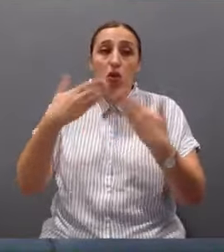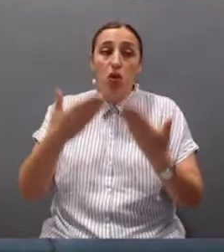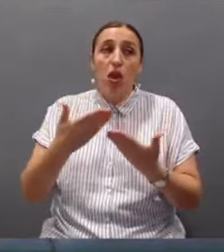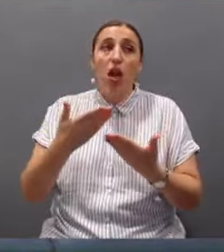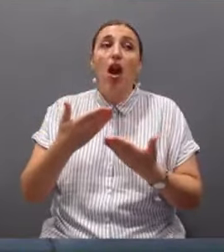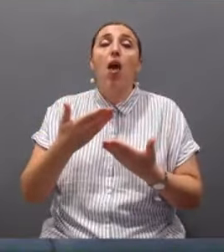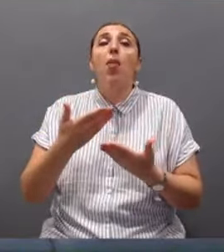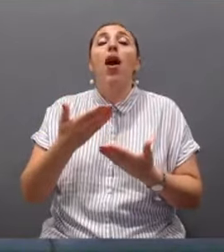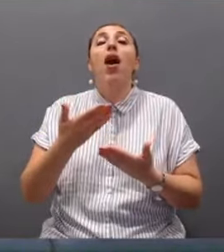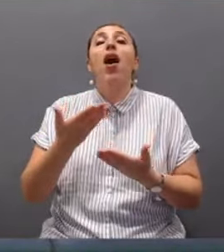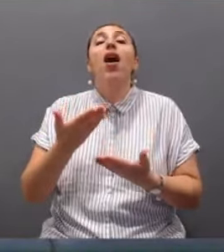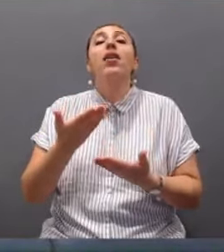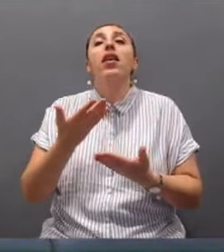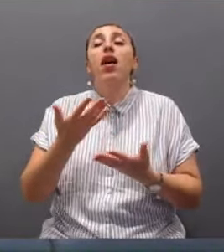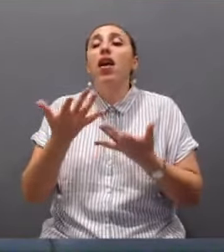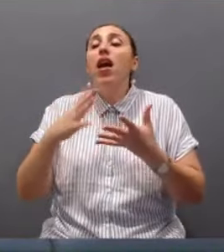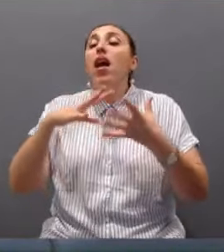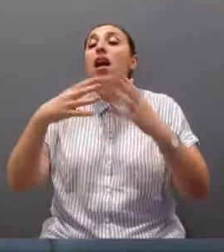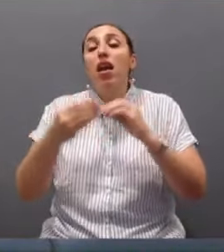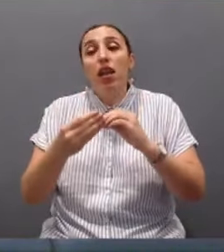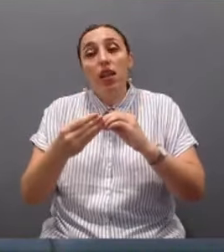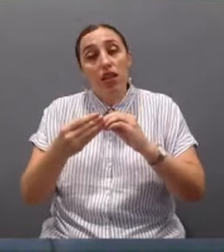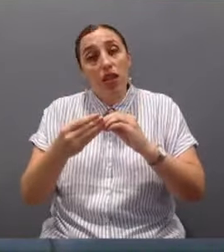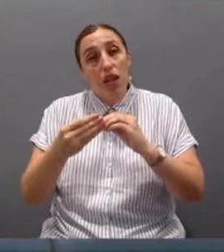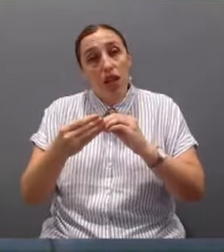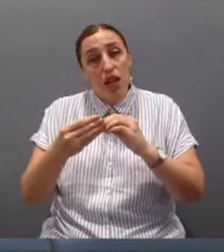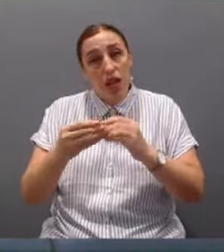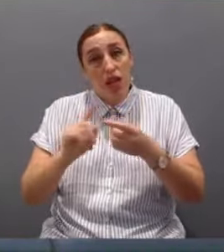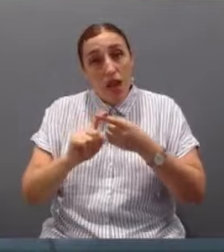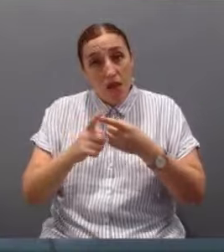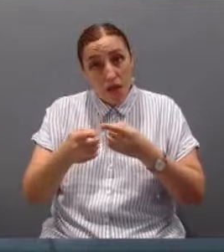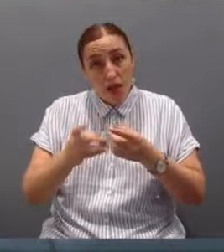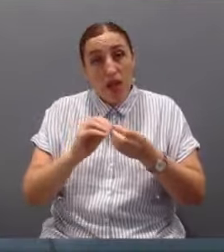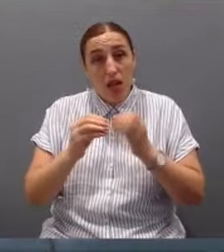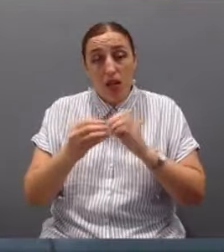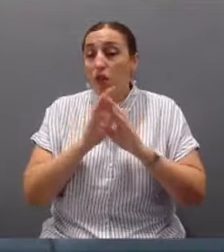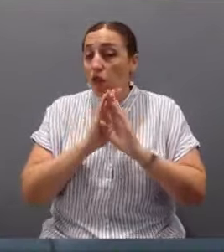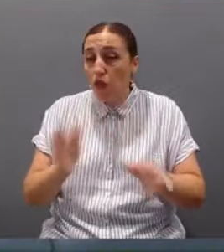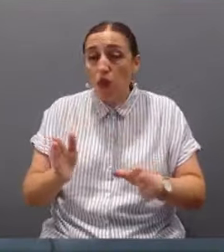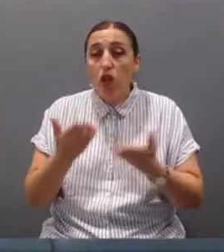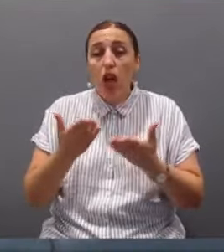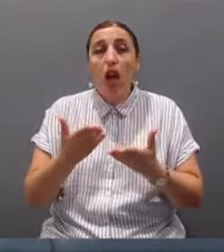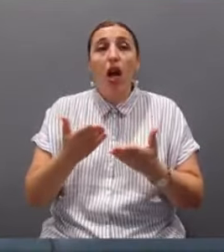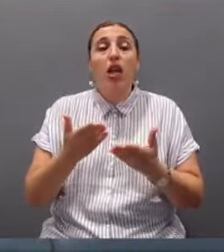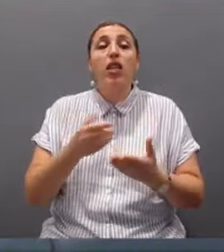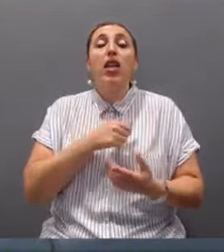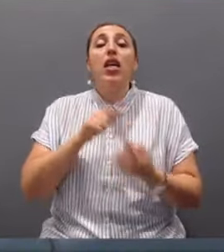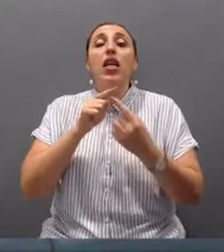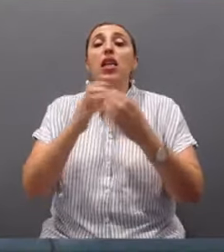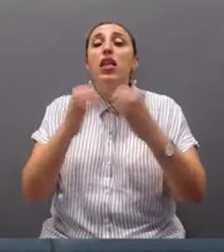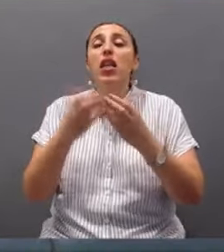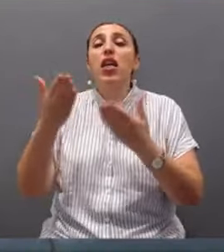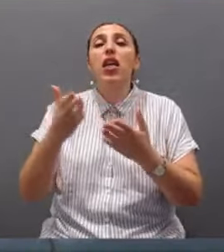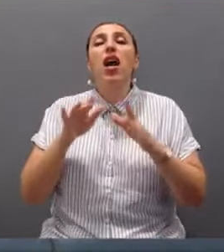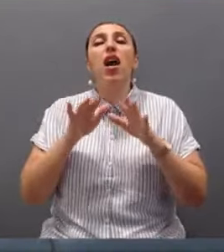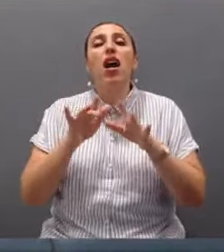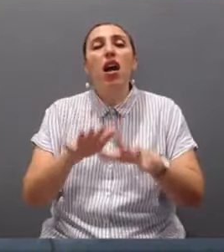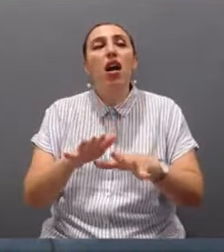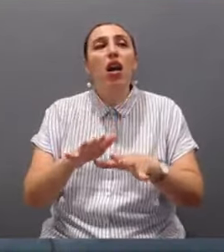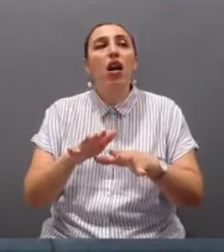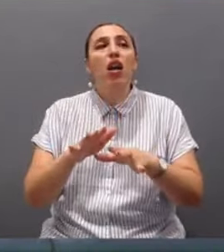մեծամասնության կարգավորման արդյունք է։ Ոչ, իհարկե, ներկայիս ընդդիմության այս կամ այն պահվածքը կայուն